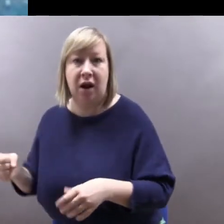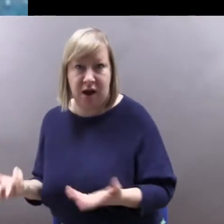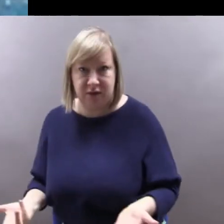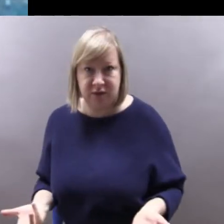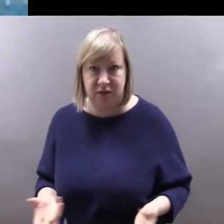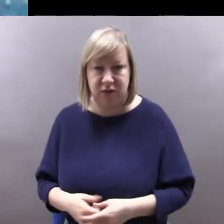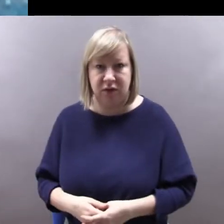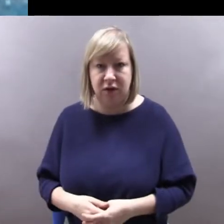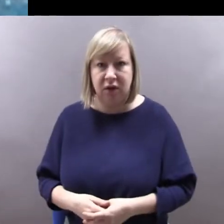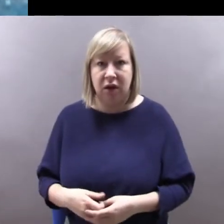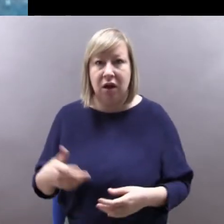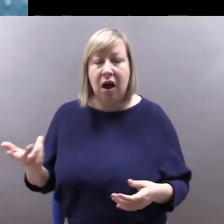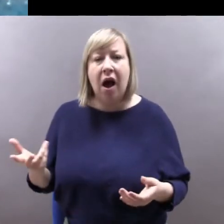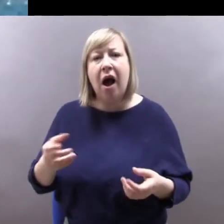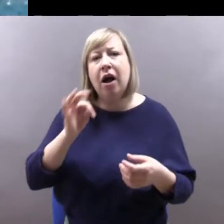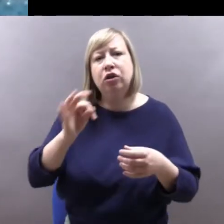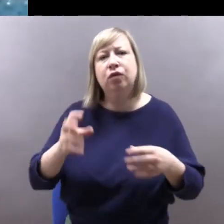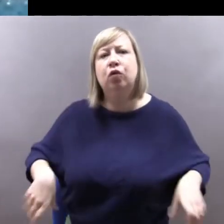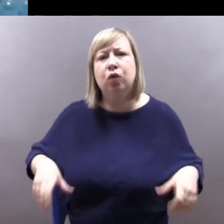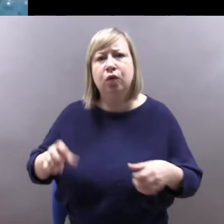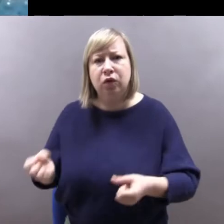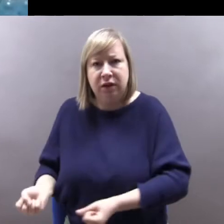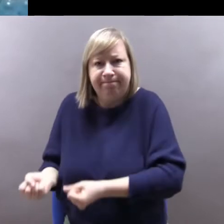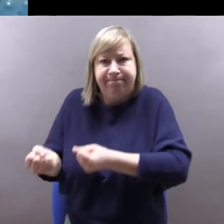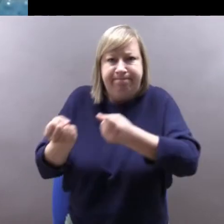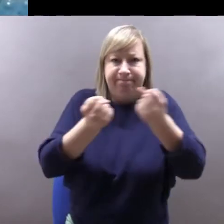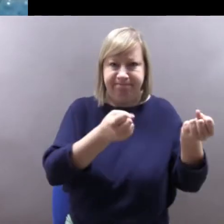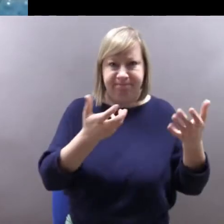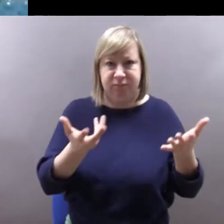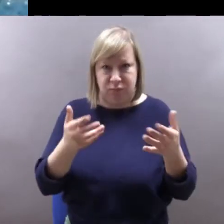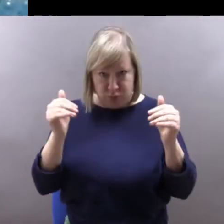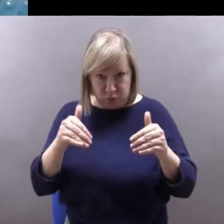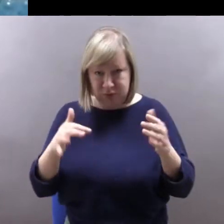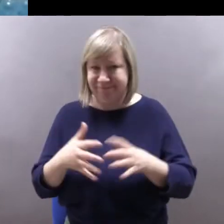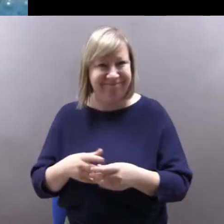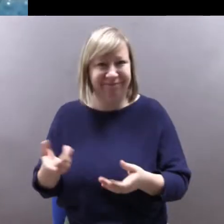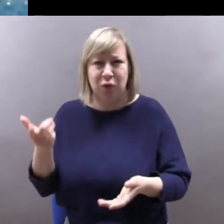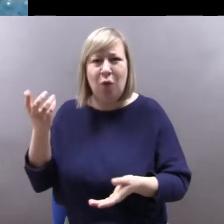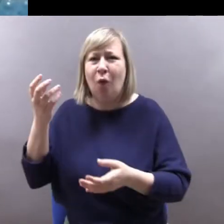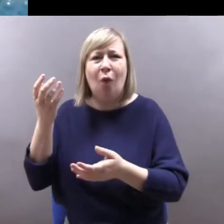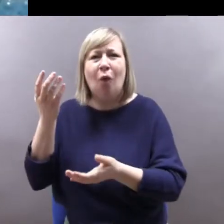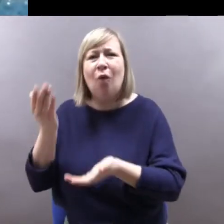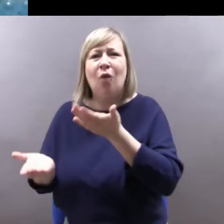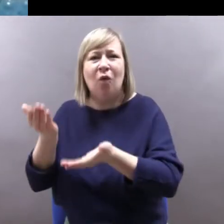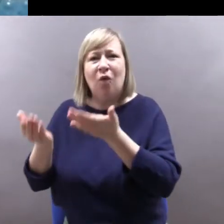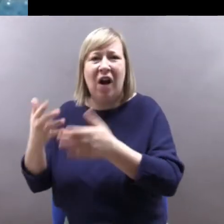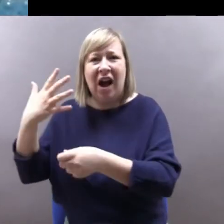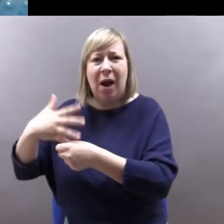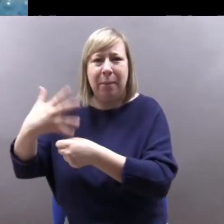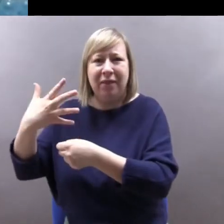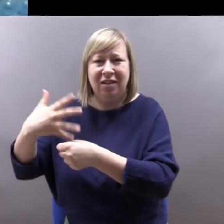wózka twojego się nie da. No, nie da się, dlatego że on waży chyba z 50 kilo